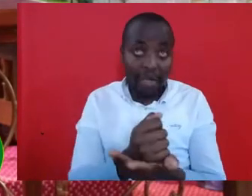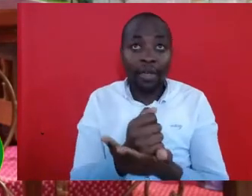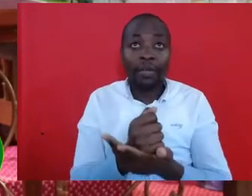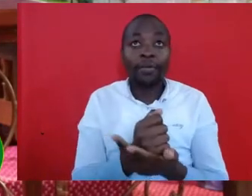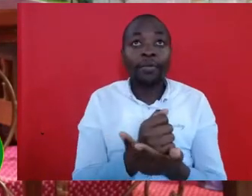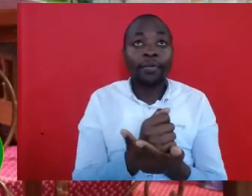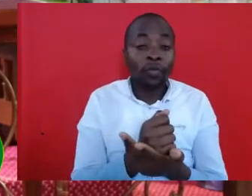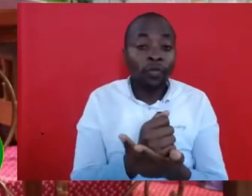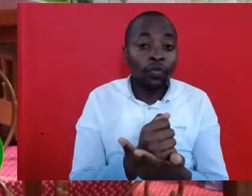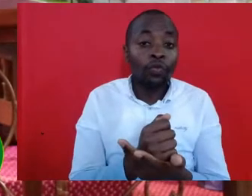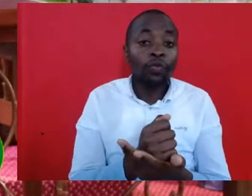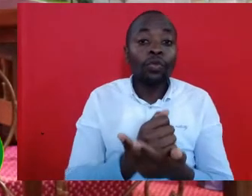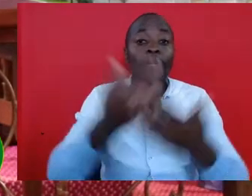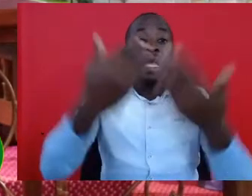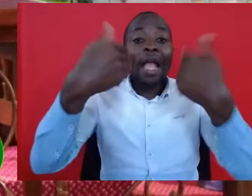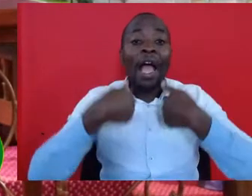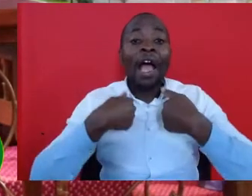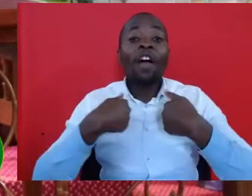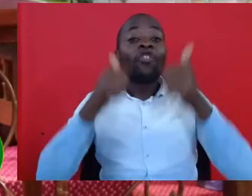Tutasikia matangazo.